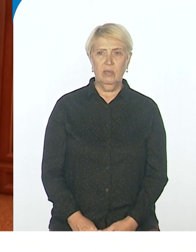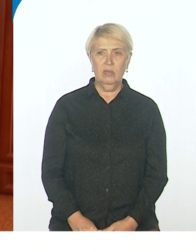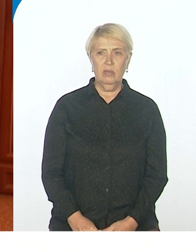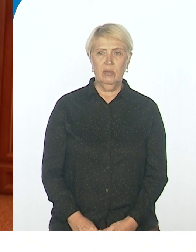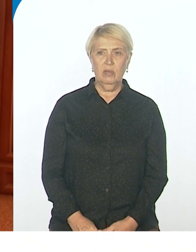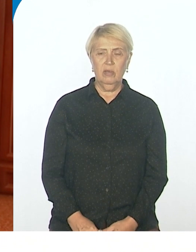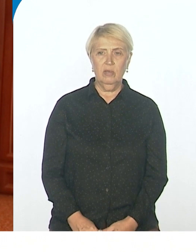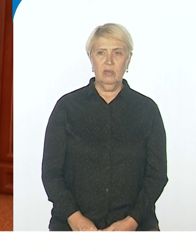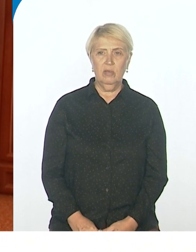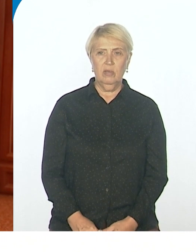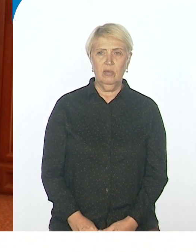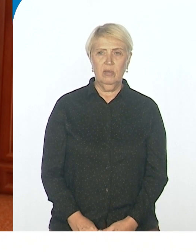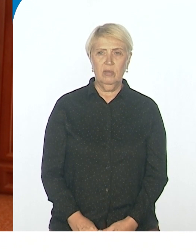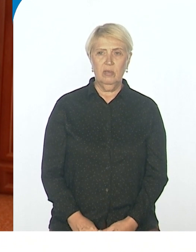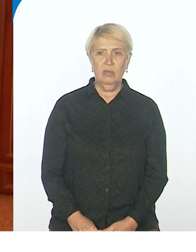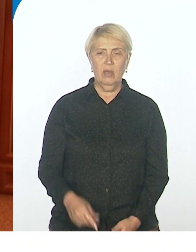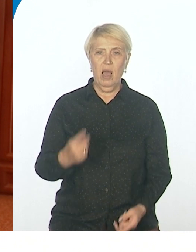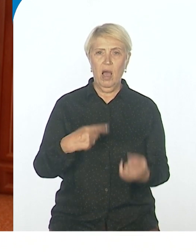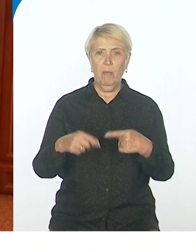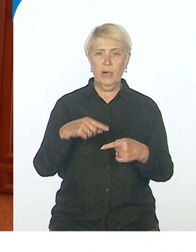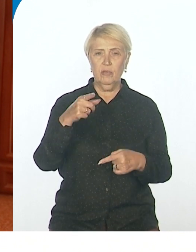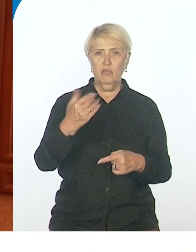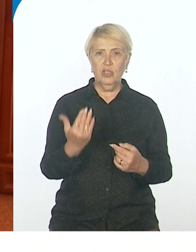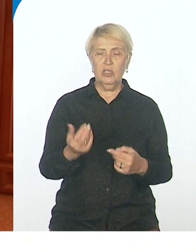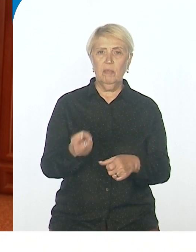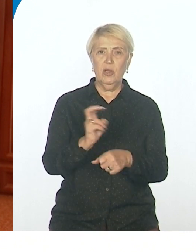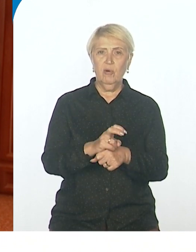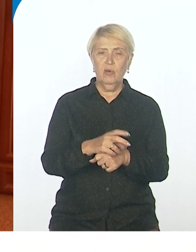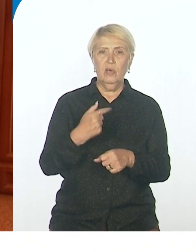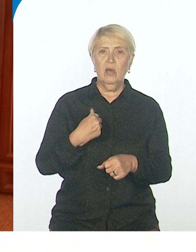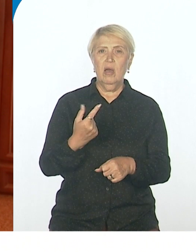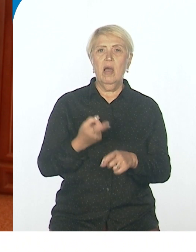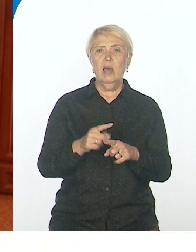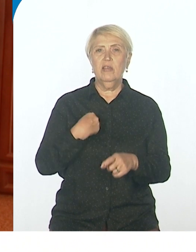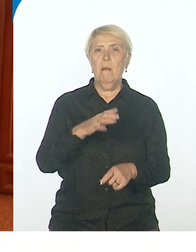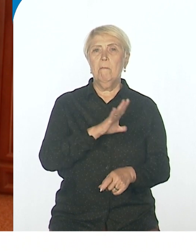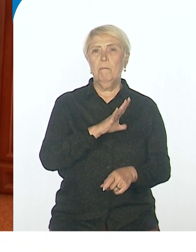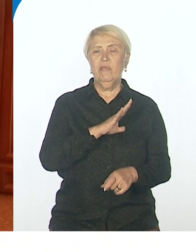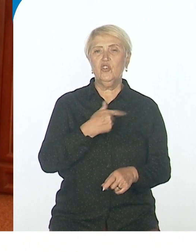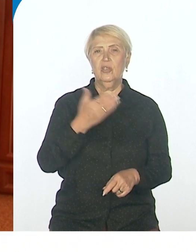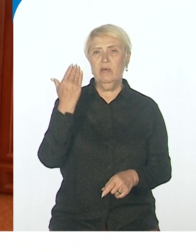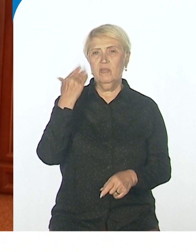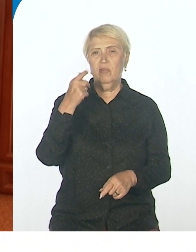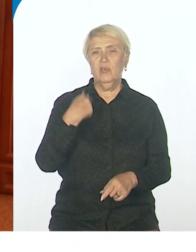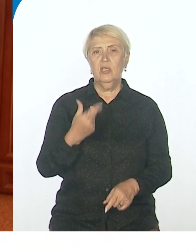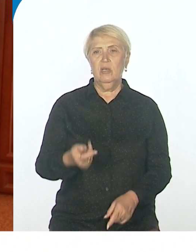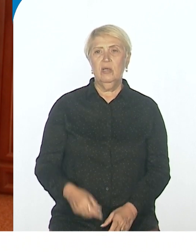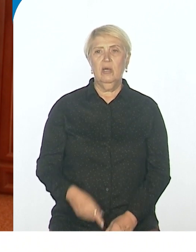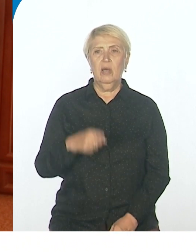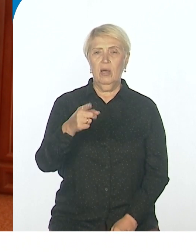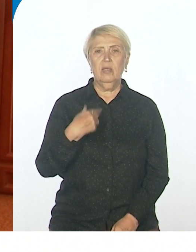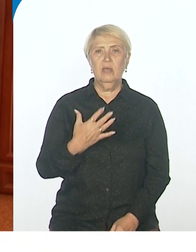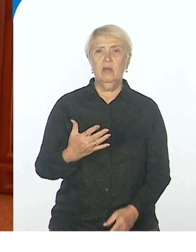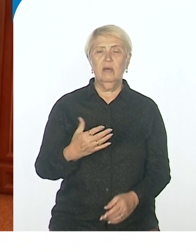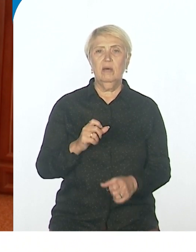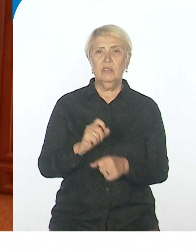обратный процесс у тех, кто ко мне обратился из бывших экстрасенсов, там, эзотериков и так далее. Вот. Они за собой